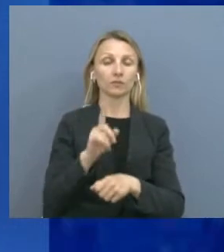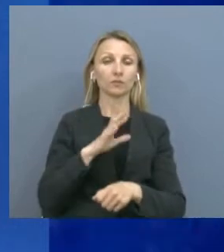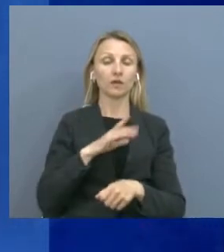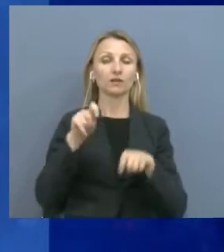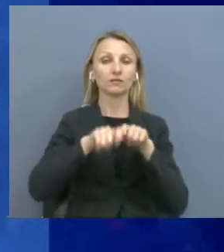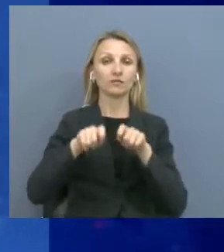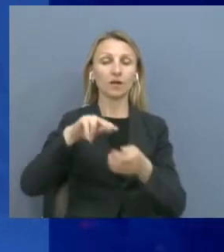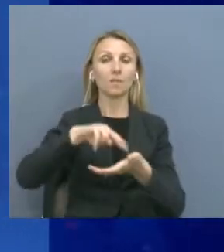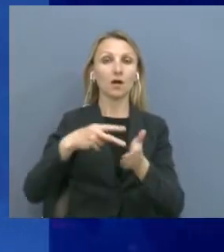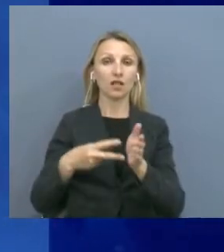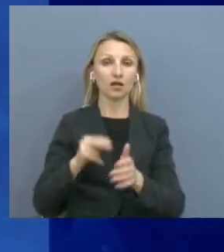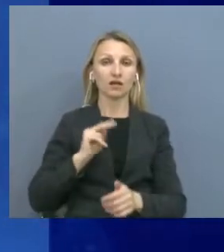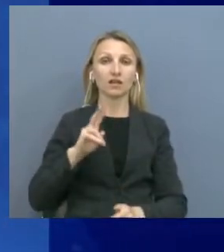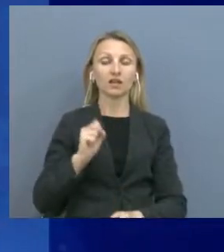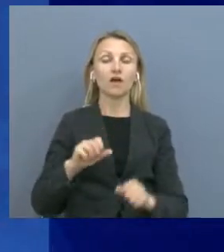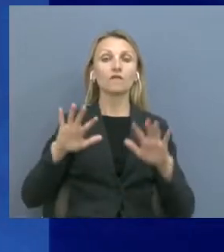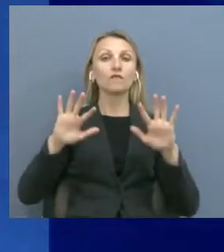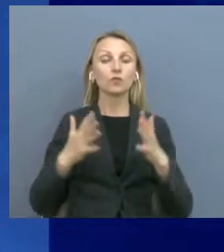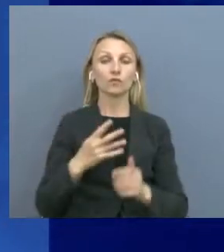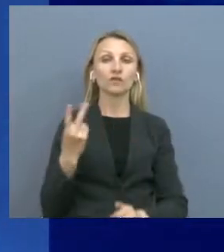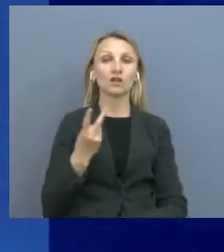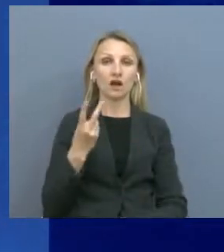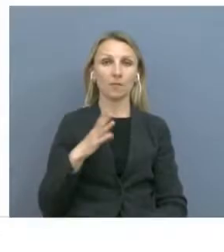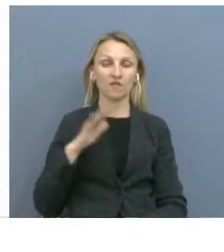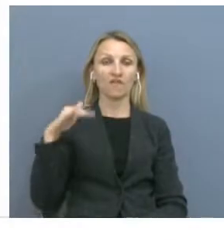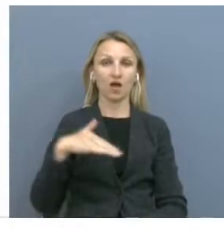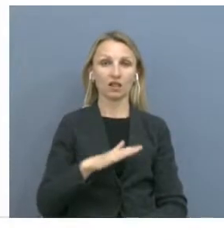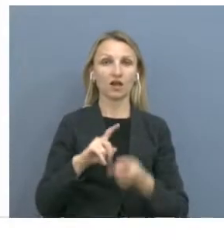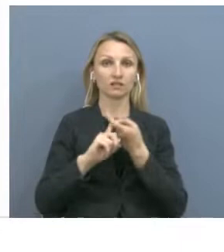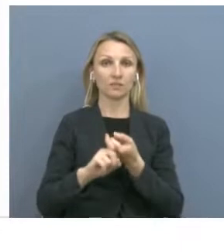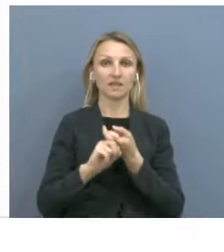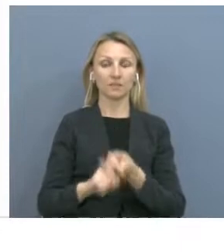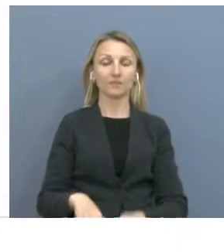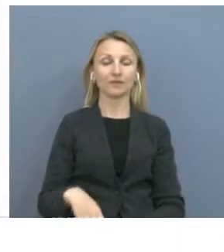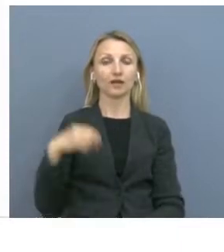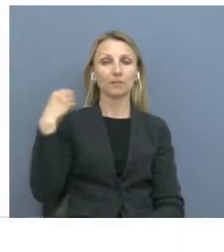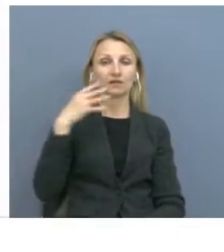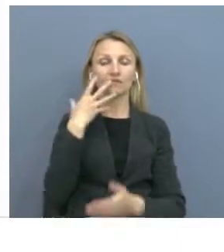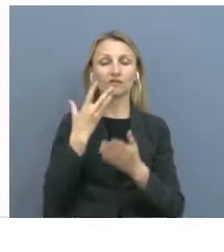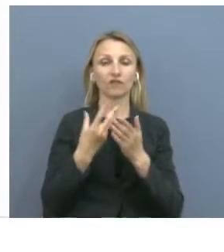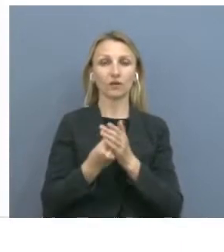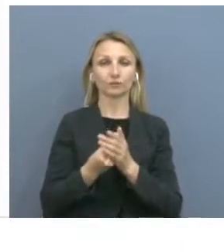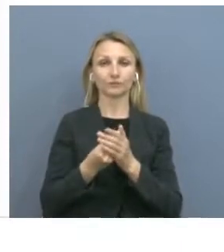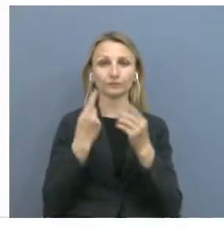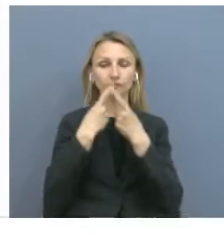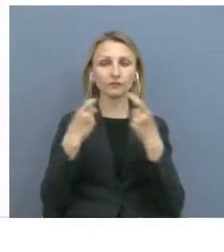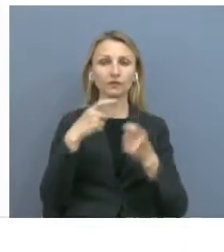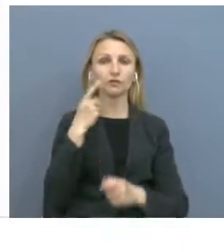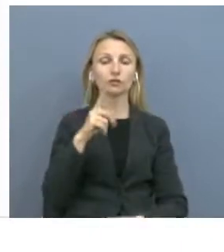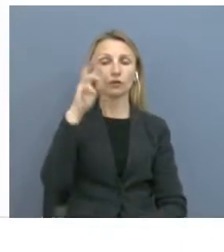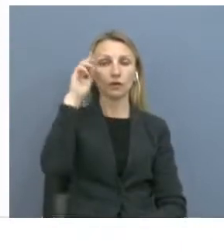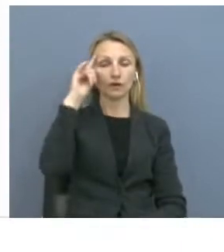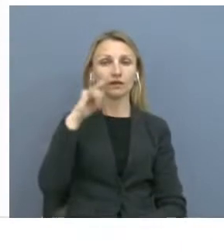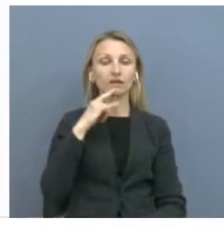конкретный план действий на случай второй волны эпидемии. Президент в своем заявлении подчеркнул, что казахстанцы должны научиться